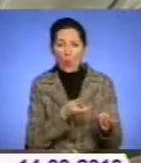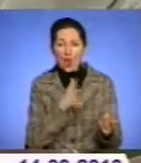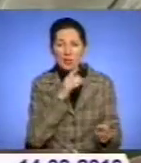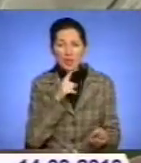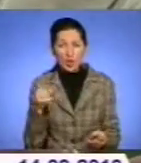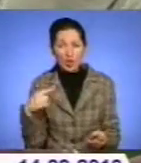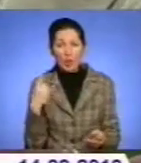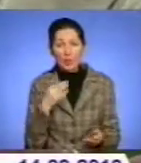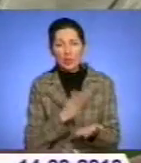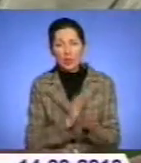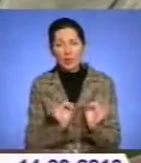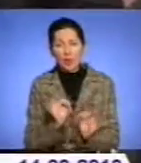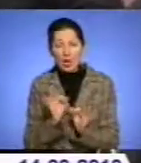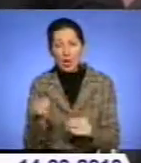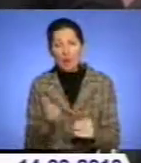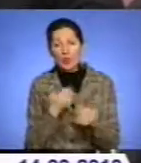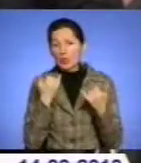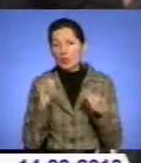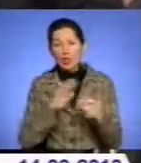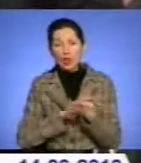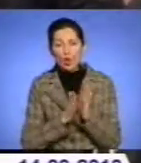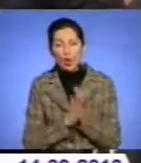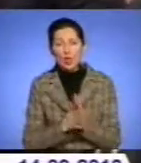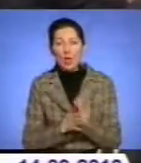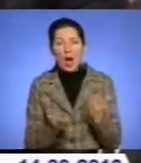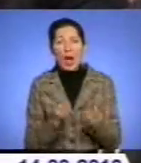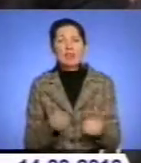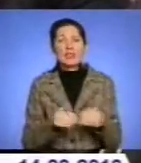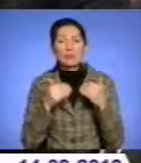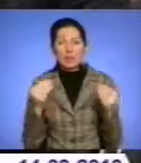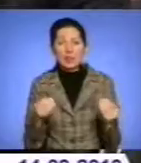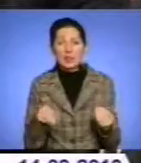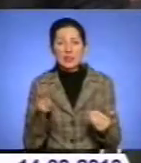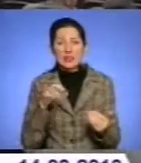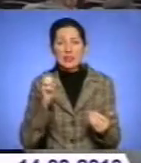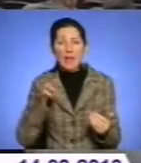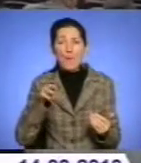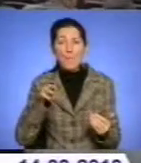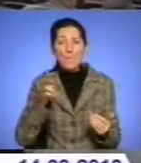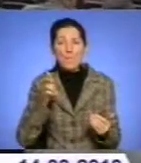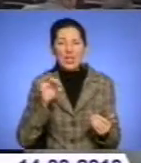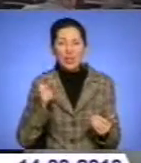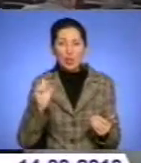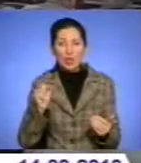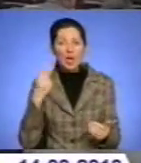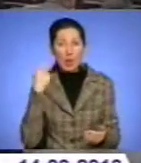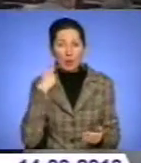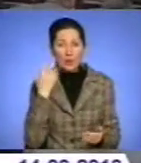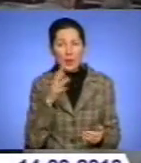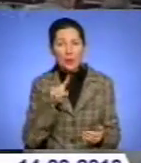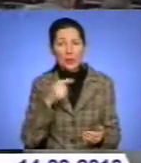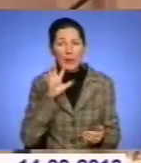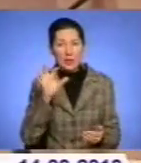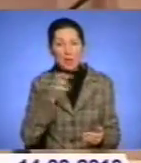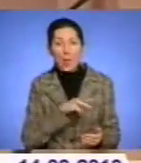області проходить стабільно, без надзвичайних ситуацій. Однак збільшилася дебіторська заборгованість на 5,5 мільйонів